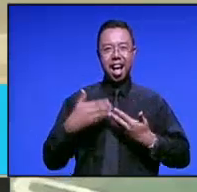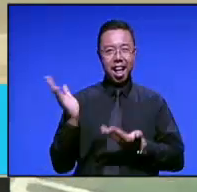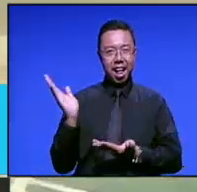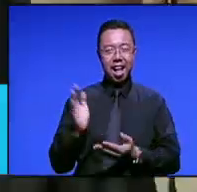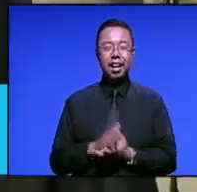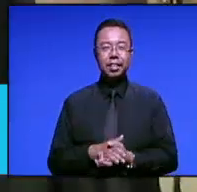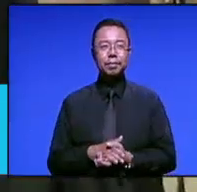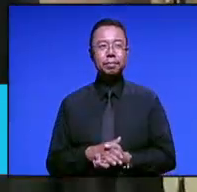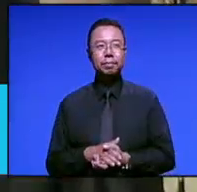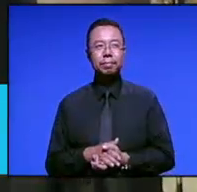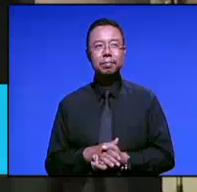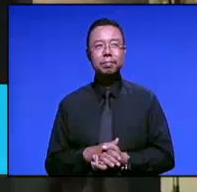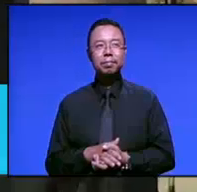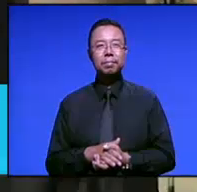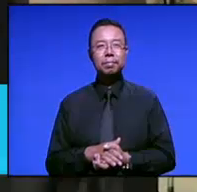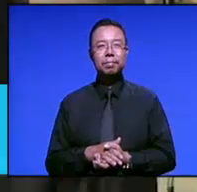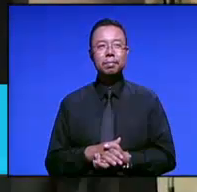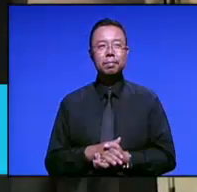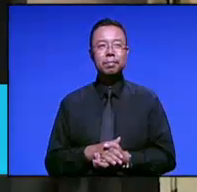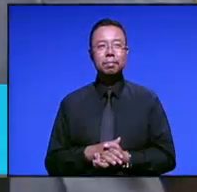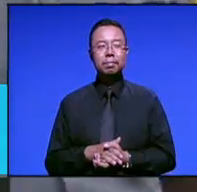negeri 1 Dringu ini terharu.